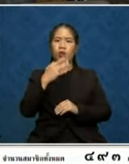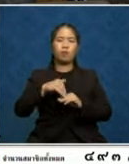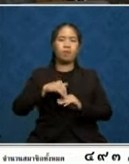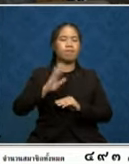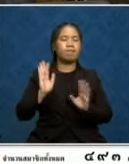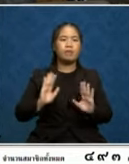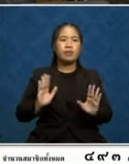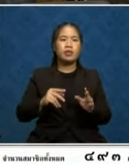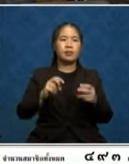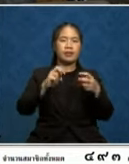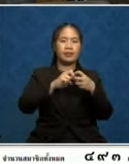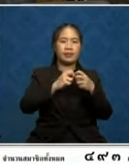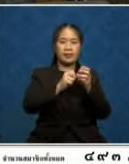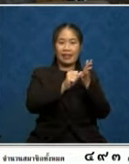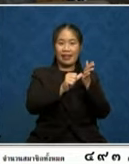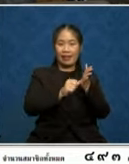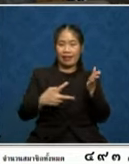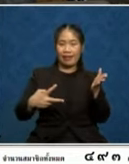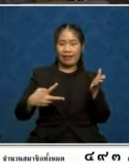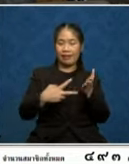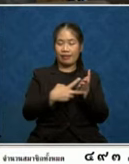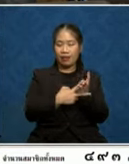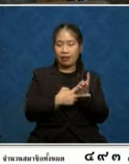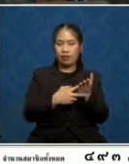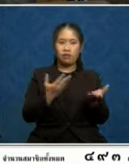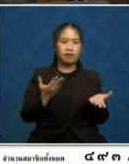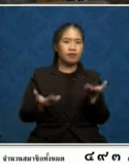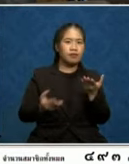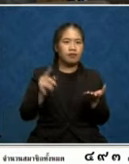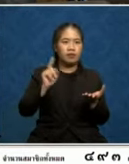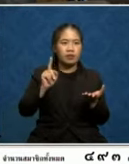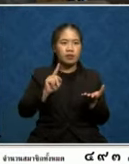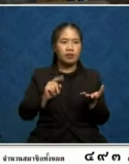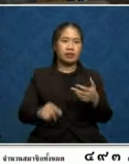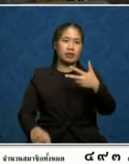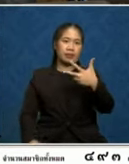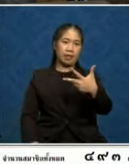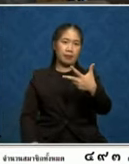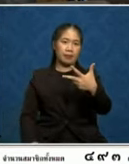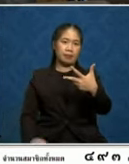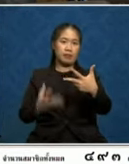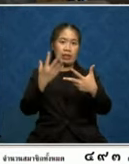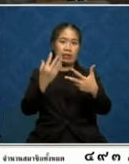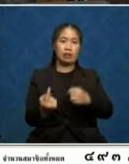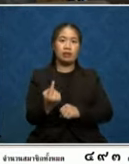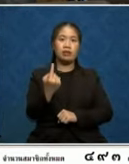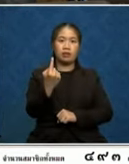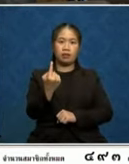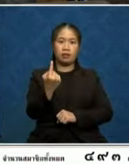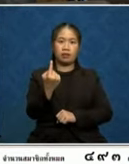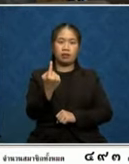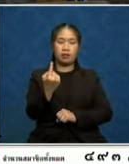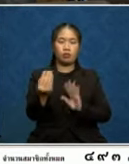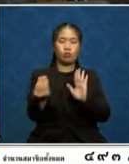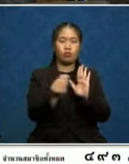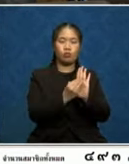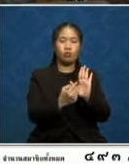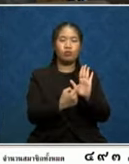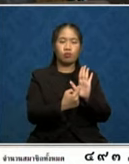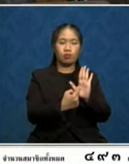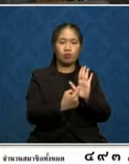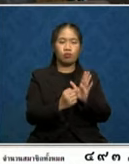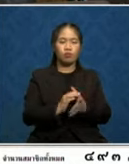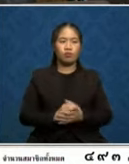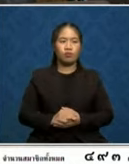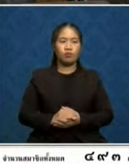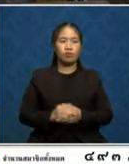ัเป็การแ้ไขหักการตัดในส่วนที่จาก 3 เหลือ 1 อยู่ในหลักการอยู่กเปนการ